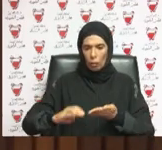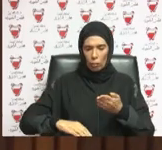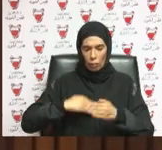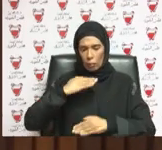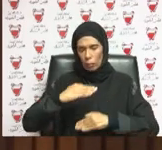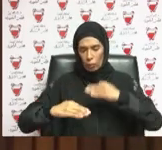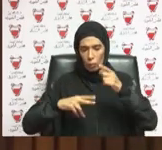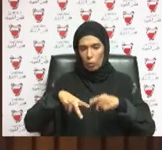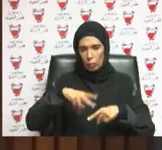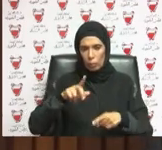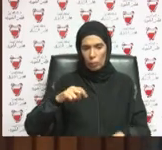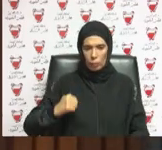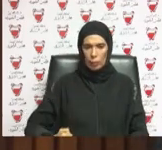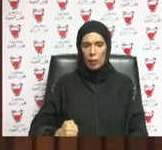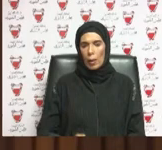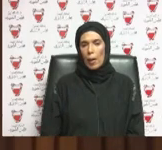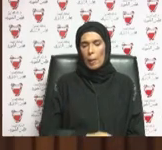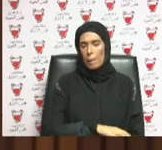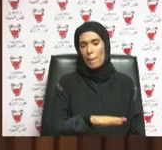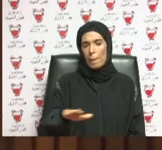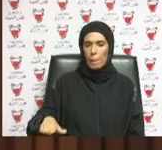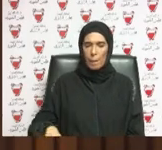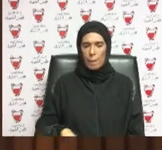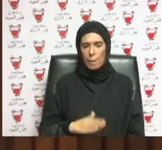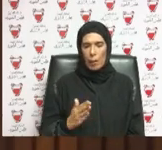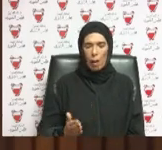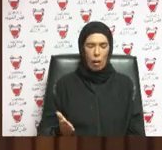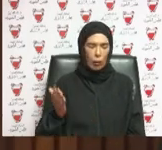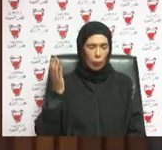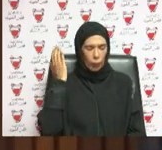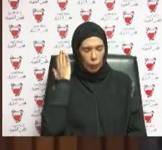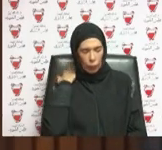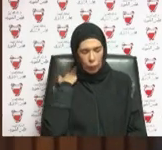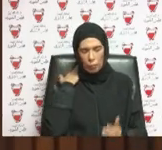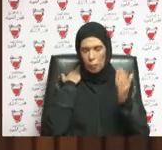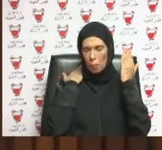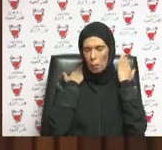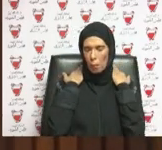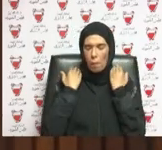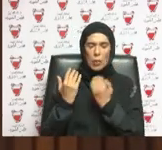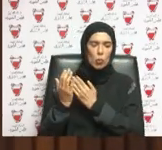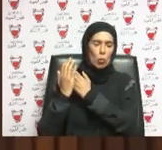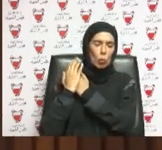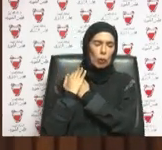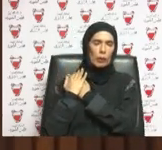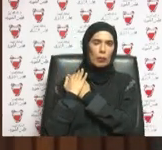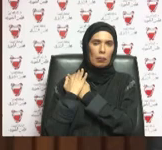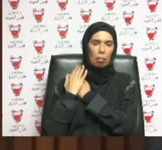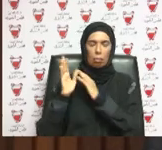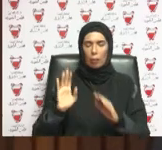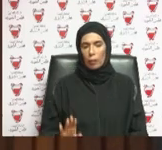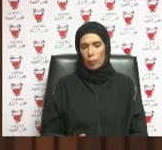الصناعة في مملكة الغالية، كل ذلك كان على عاتق سموه، حيث شهدت البلاد منذ توليه رئاسة المجلس